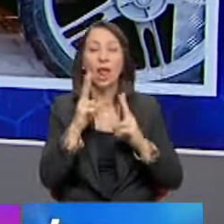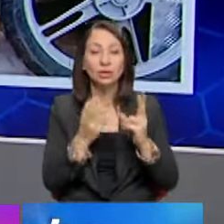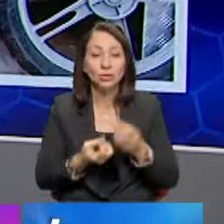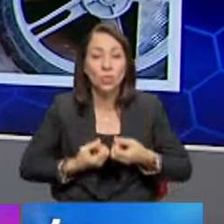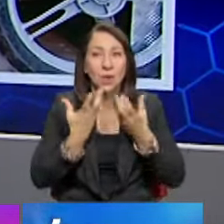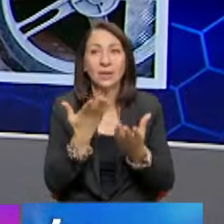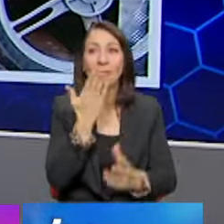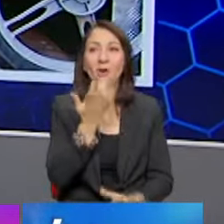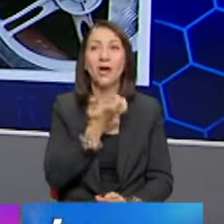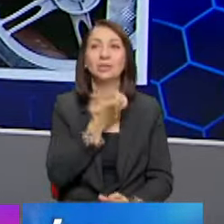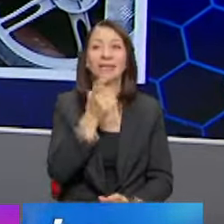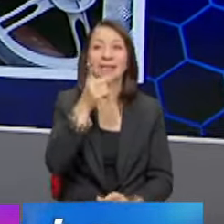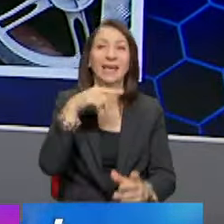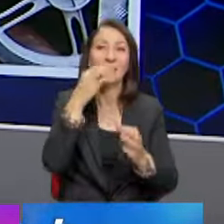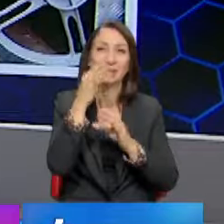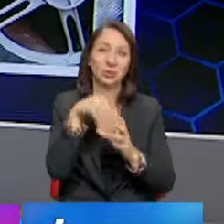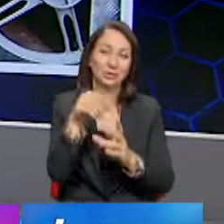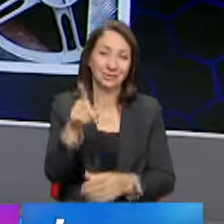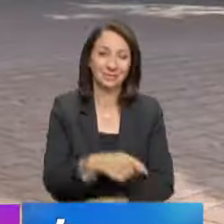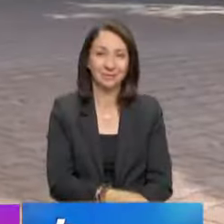üreten öğrencilerin haberi için.